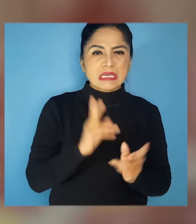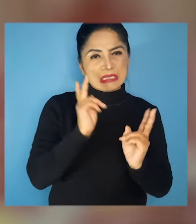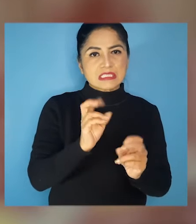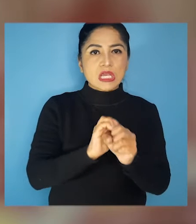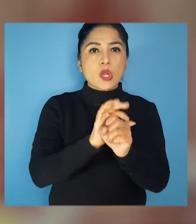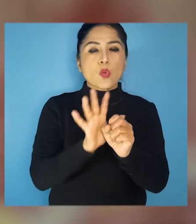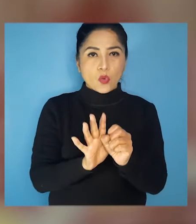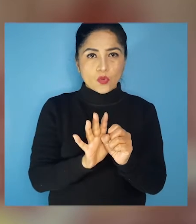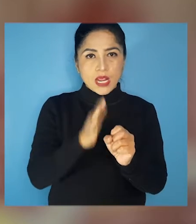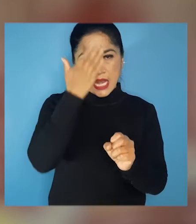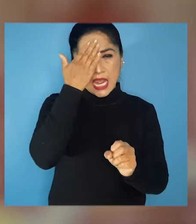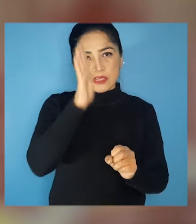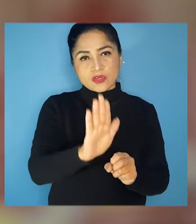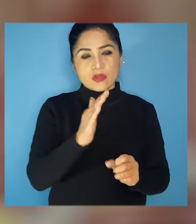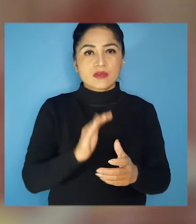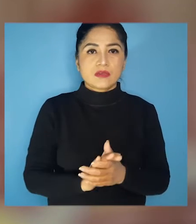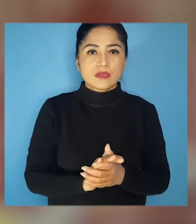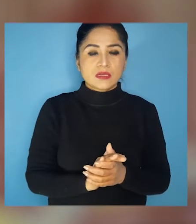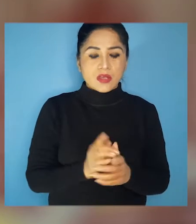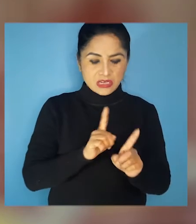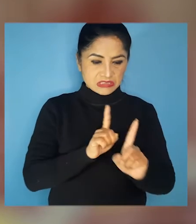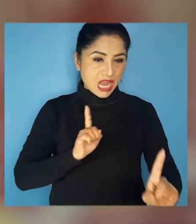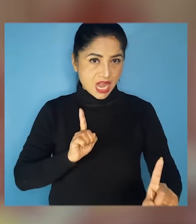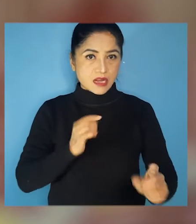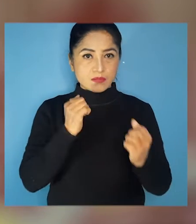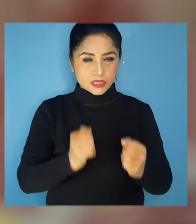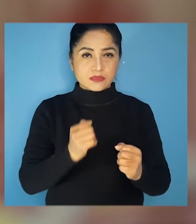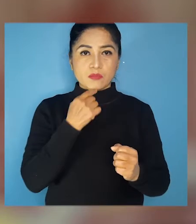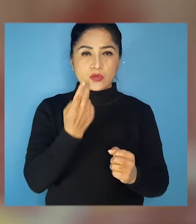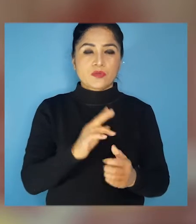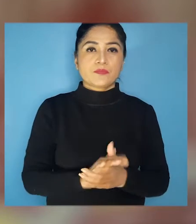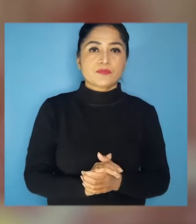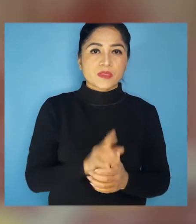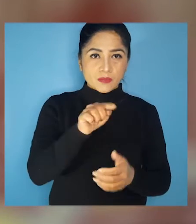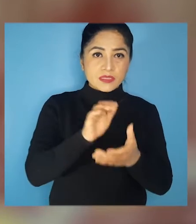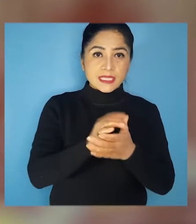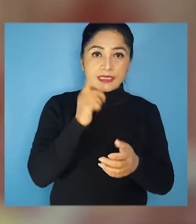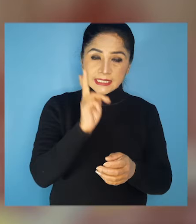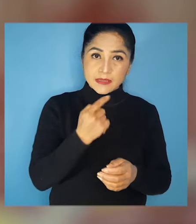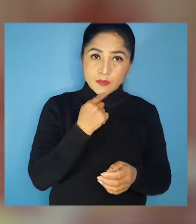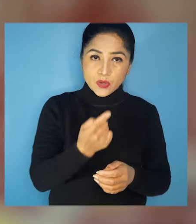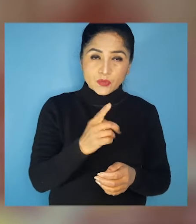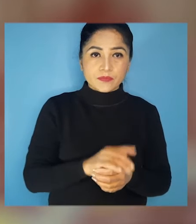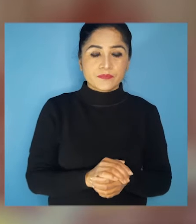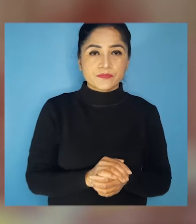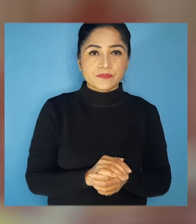त्यस्तै कोरोना लागेछ, अलिक टाढा जाऊ। तपाईँको साथीलाई चाहिँ केही भन्नु न,